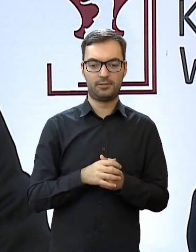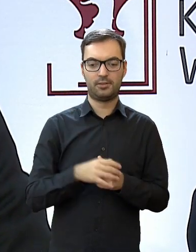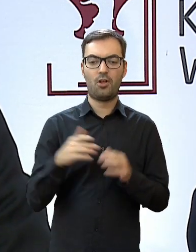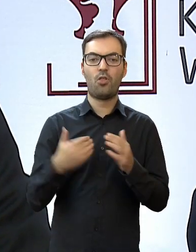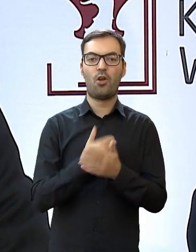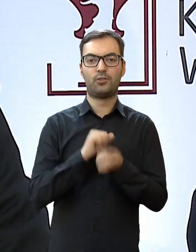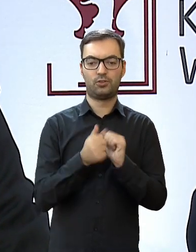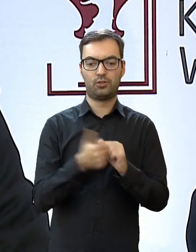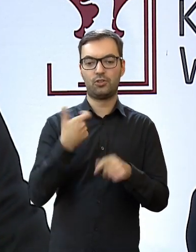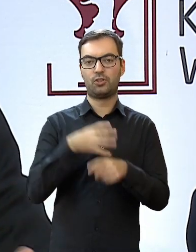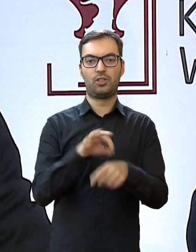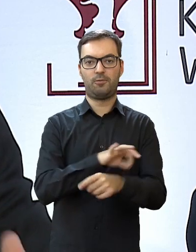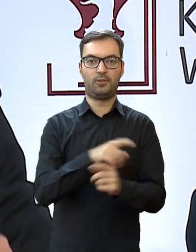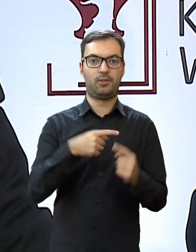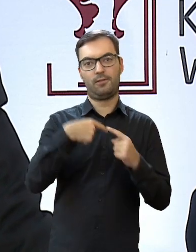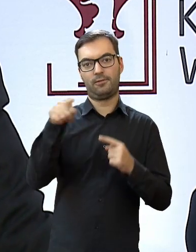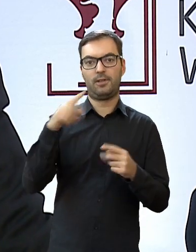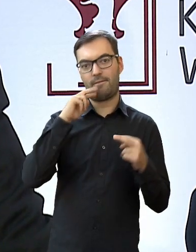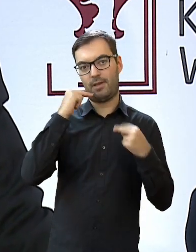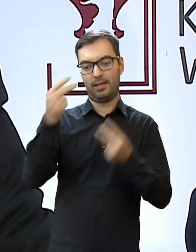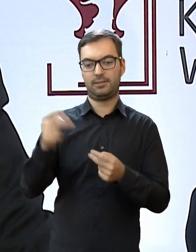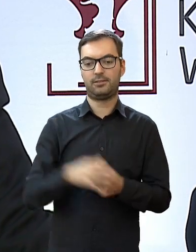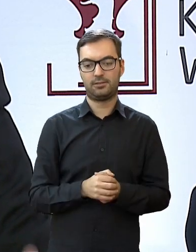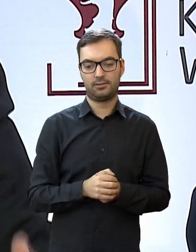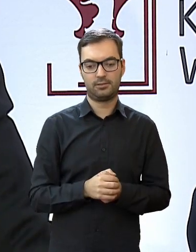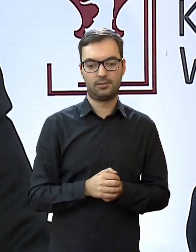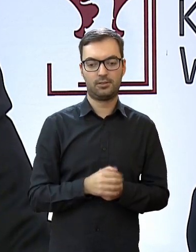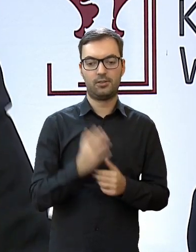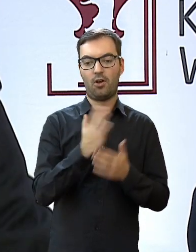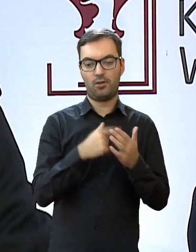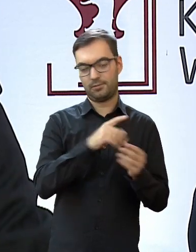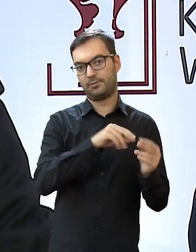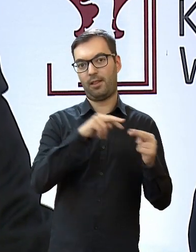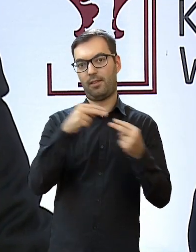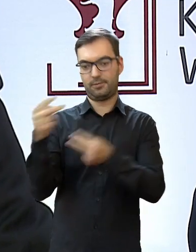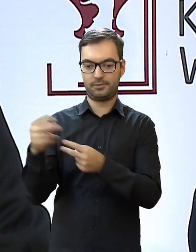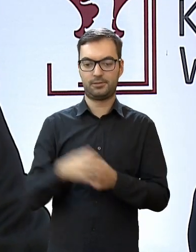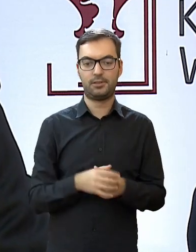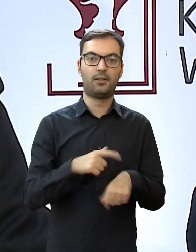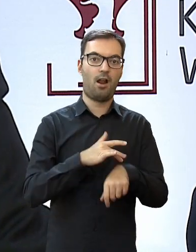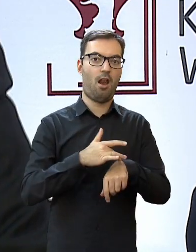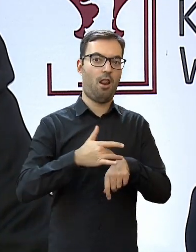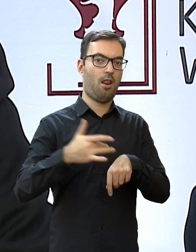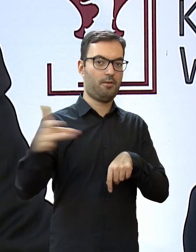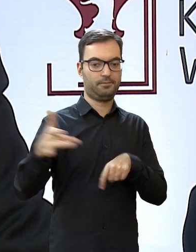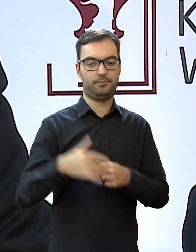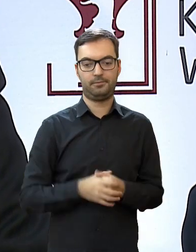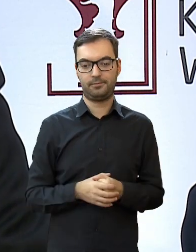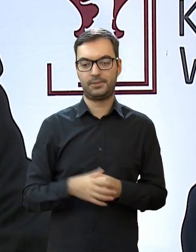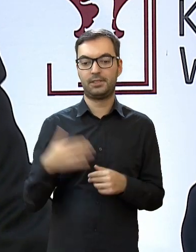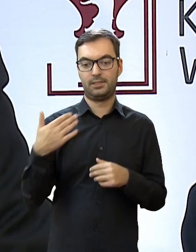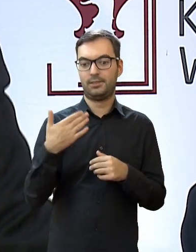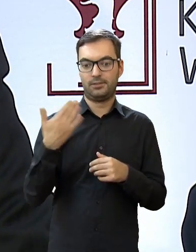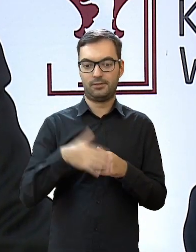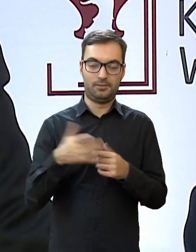sądu już 140 kilometrów. Protokół wracał z siedziby Komisji Okręgowej do Komisji Obwodowej. To oczywiście wydłuża zakończenie akcji